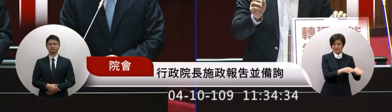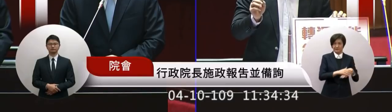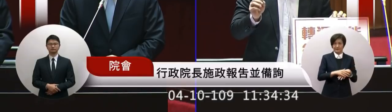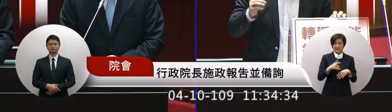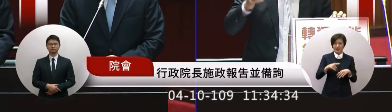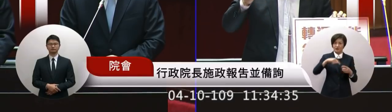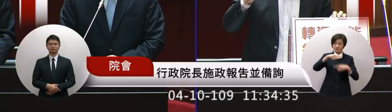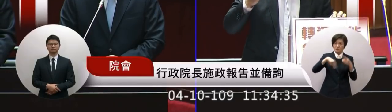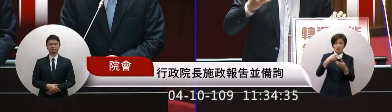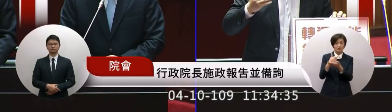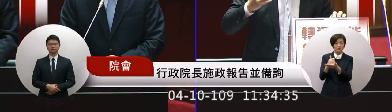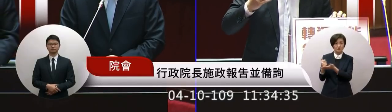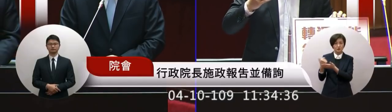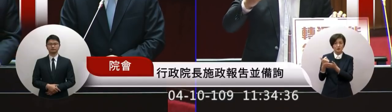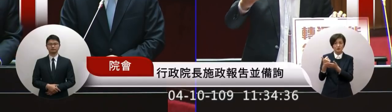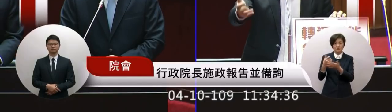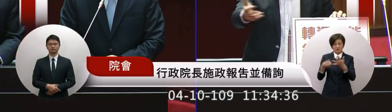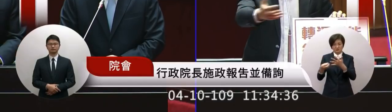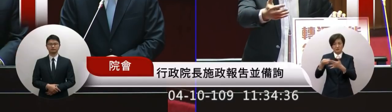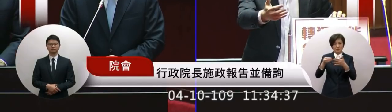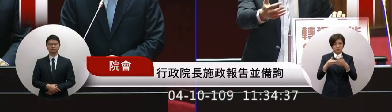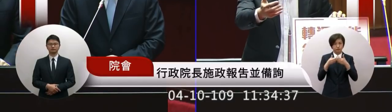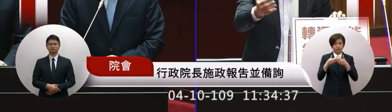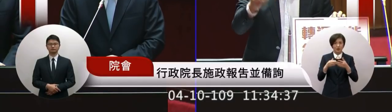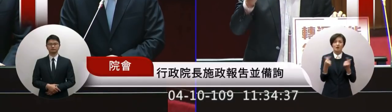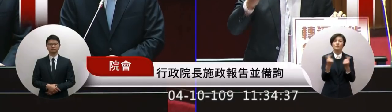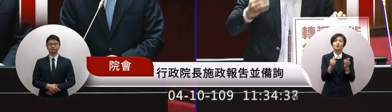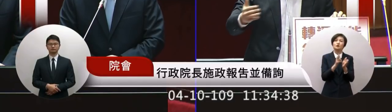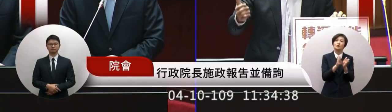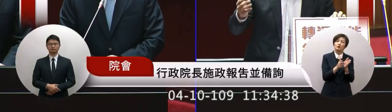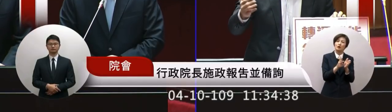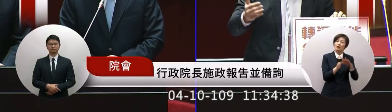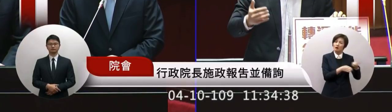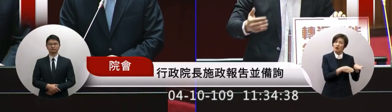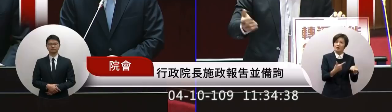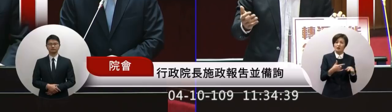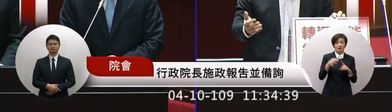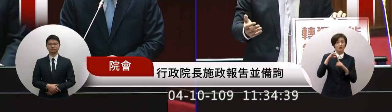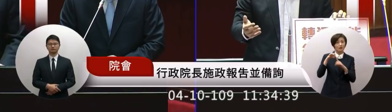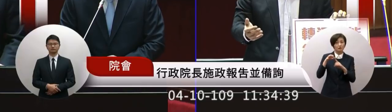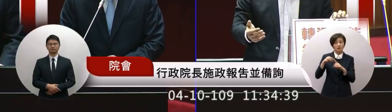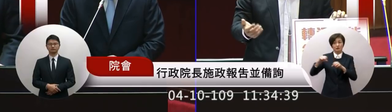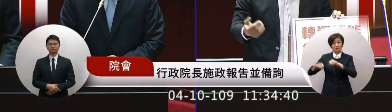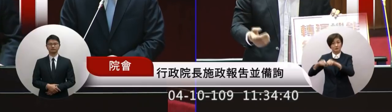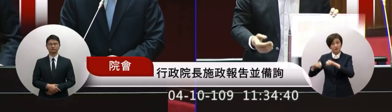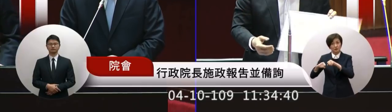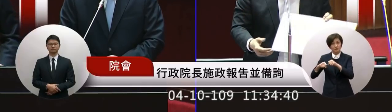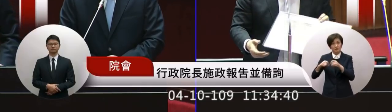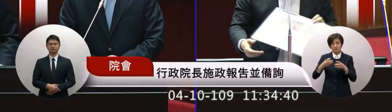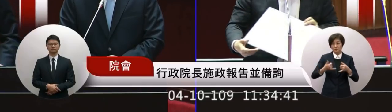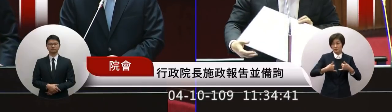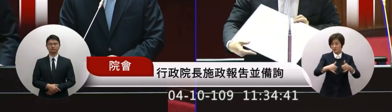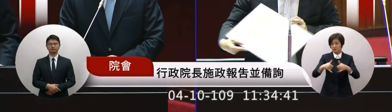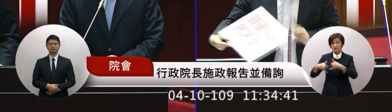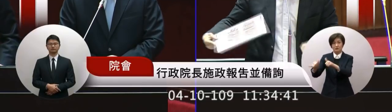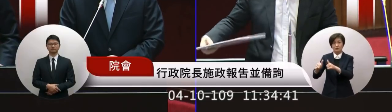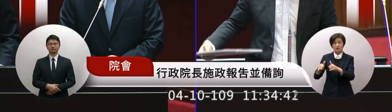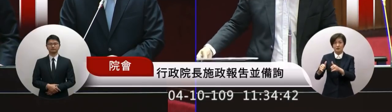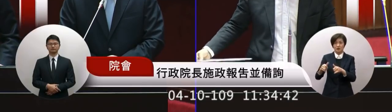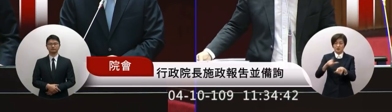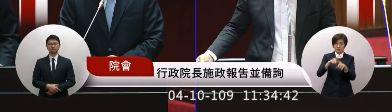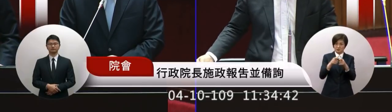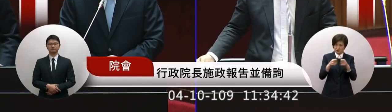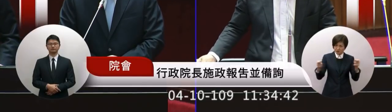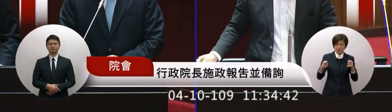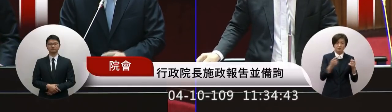提升哦，包括比如讲咱火车袂好，但是公车的路线，包括卡车的路线，其实这是拢是长期要中央甲地